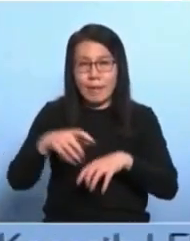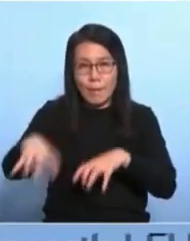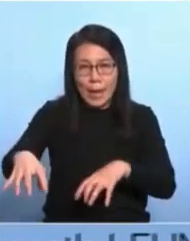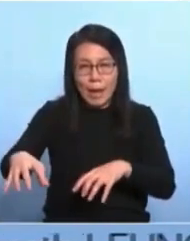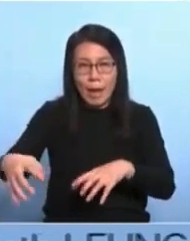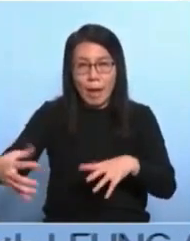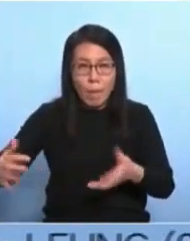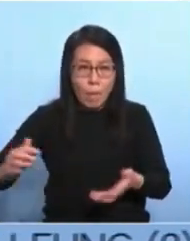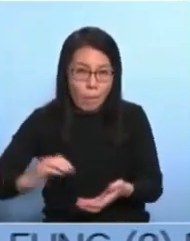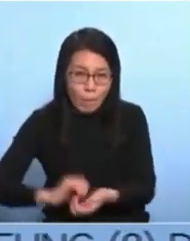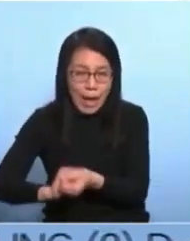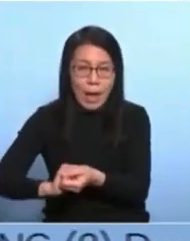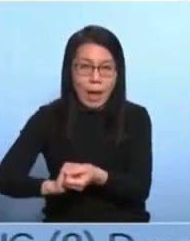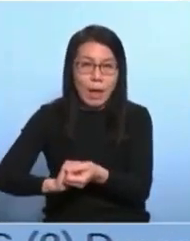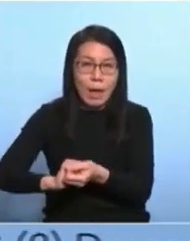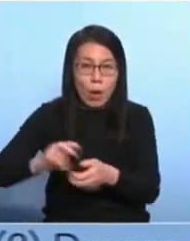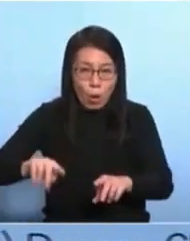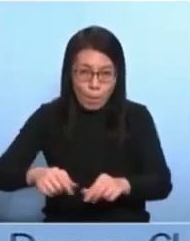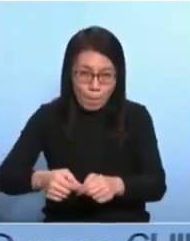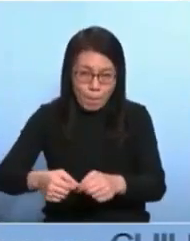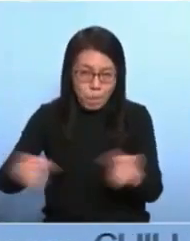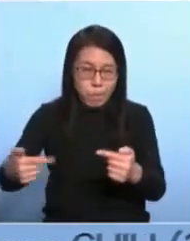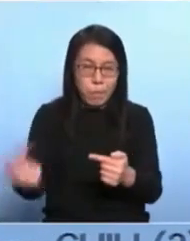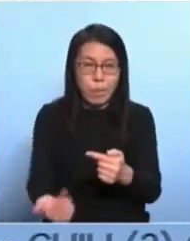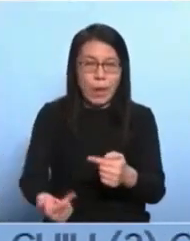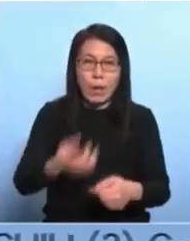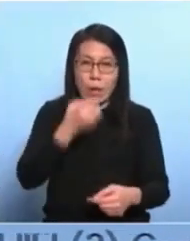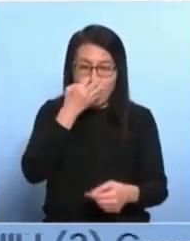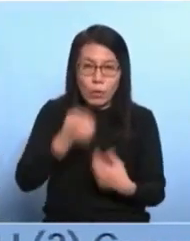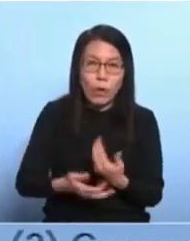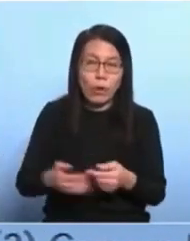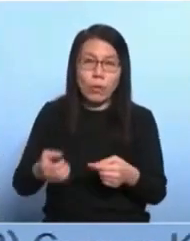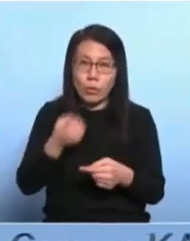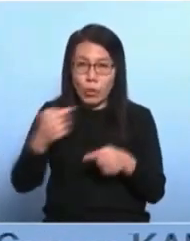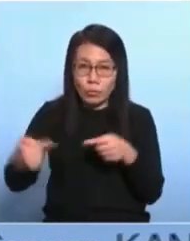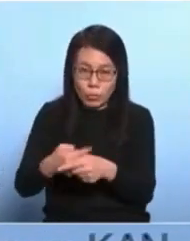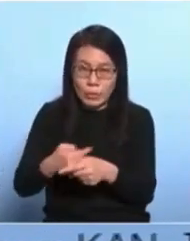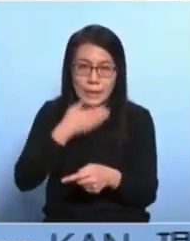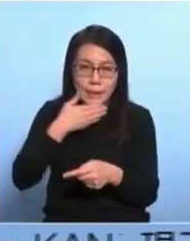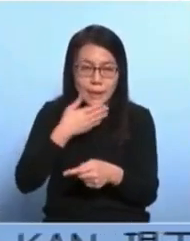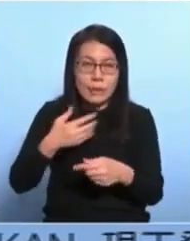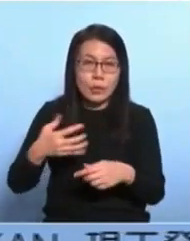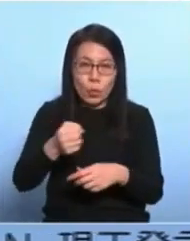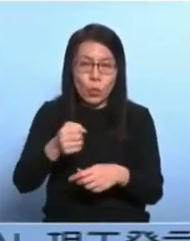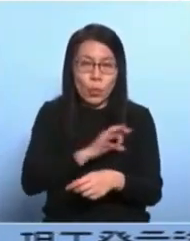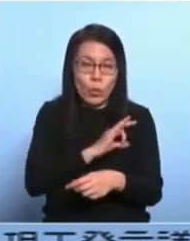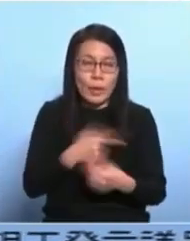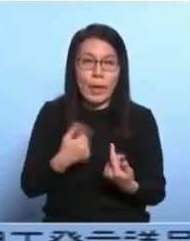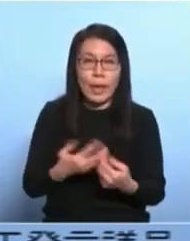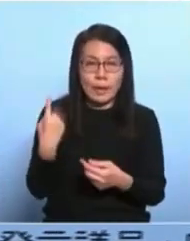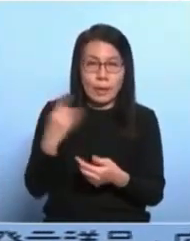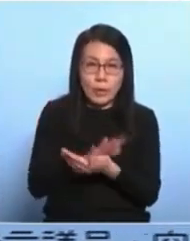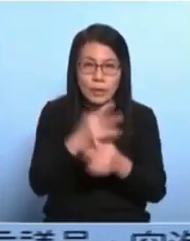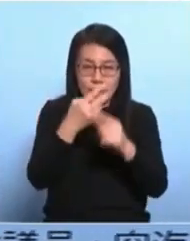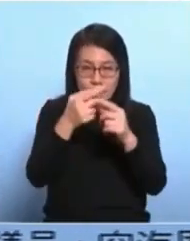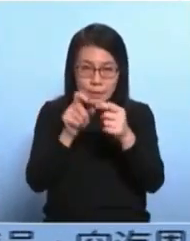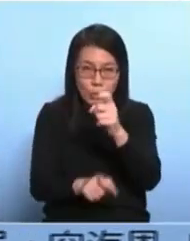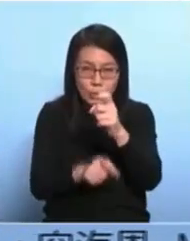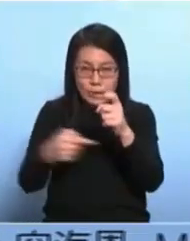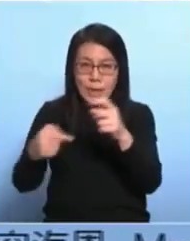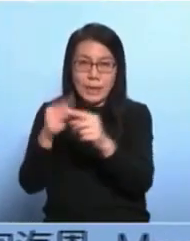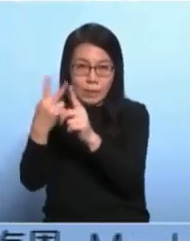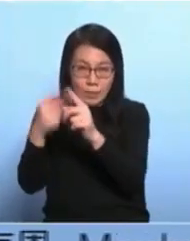合是正在不斷深化的。香港廣通青年總會在去年9月至10月以《香港青年大灣區發